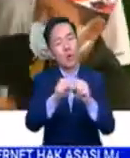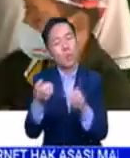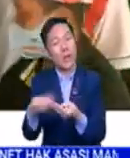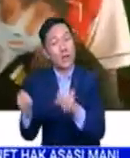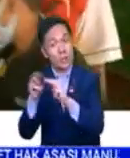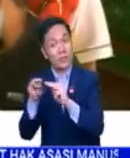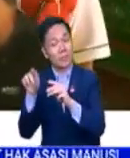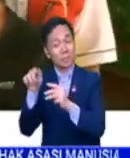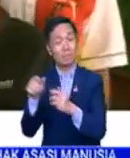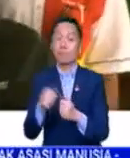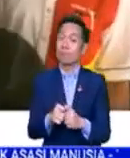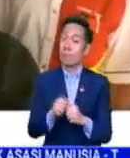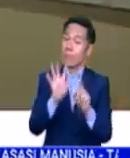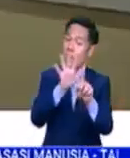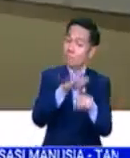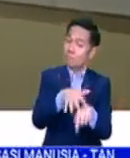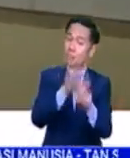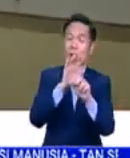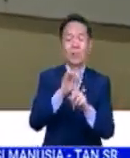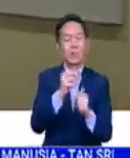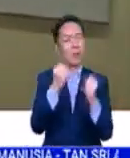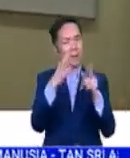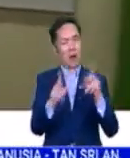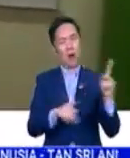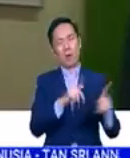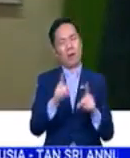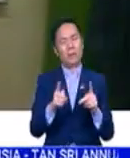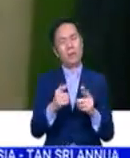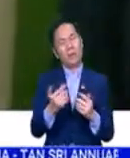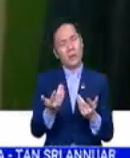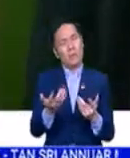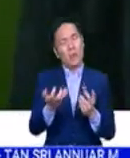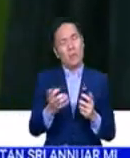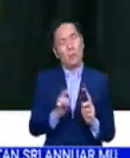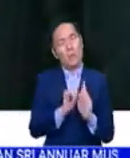Selangor merupakan perkara yang dinantikan penduduk sekitar.